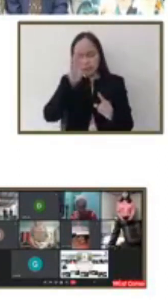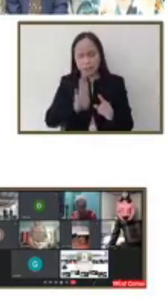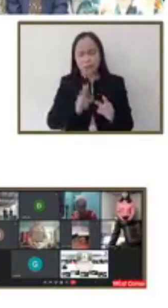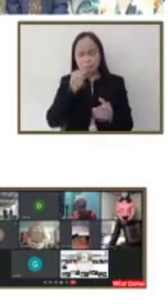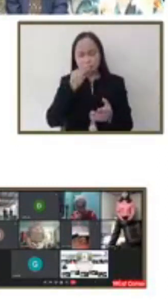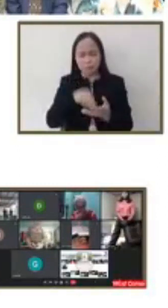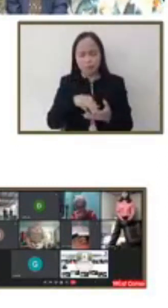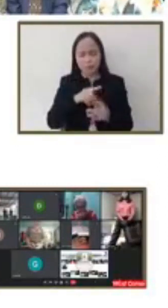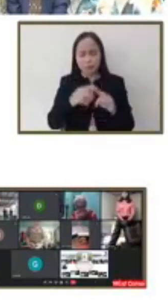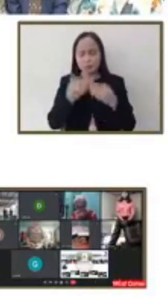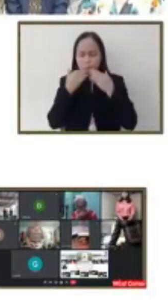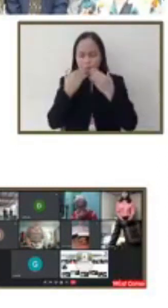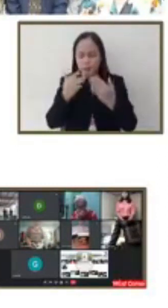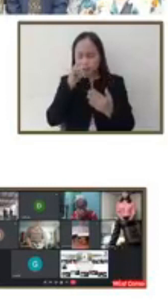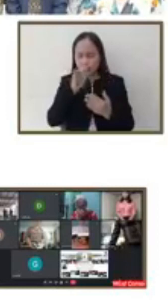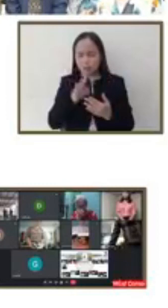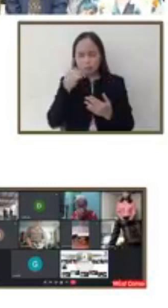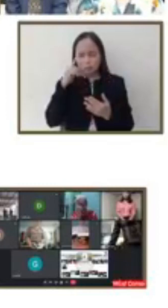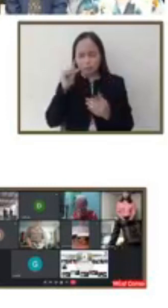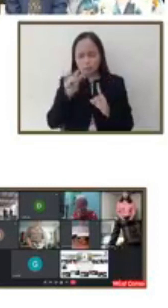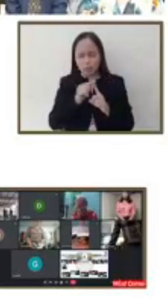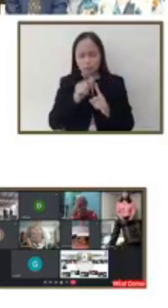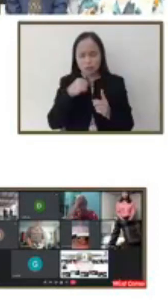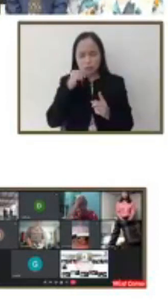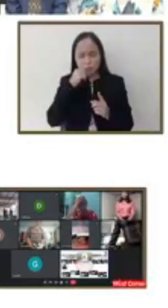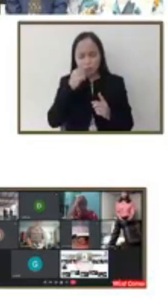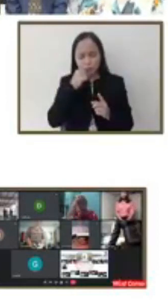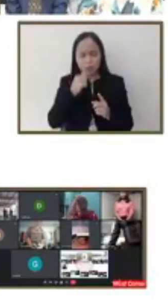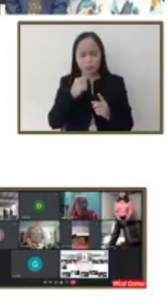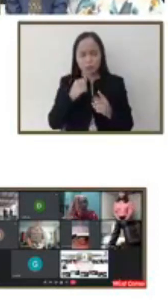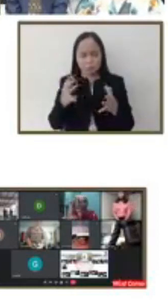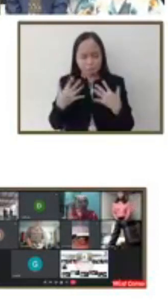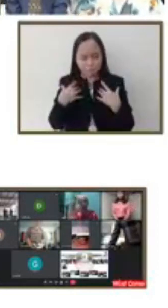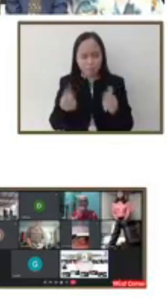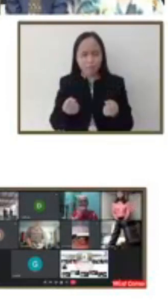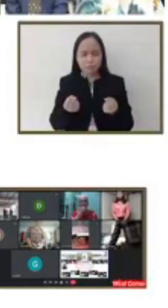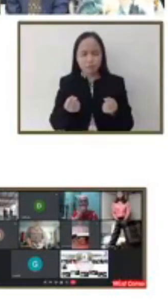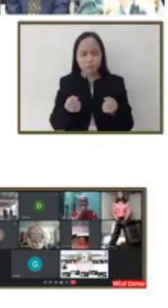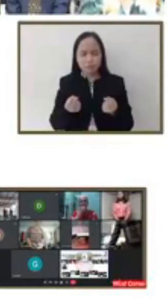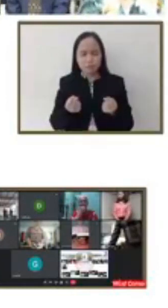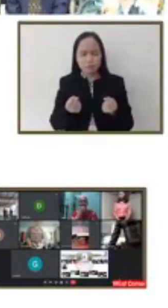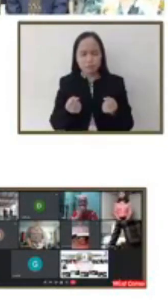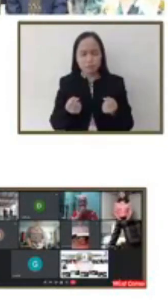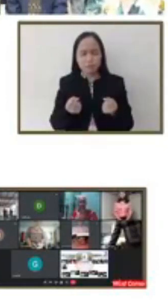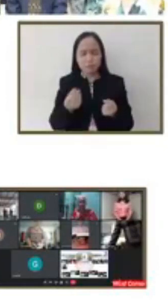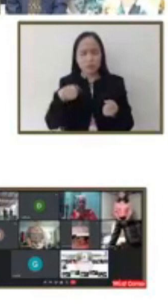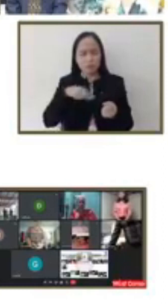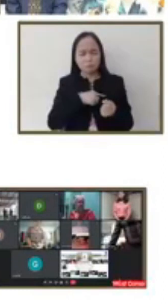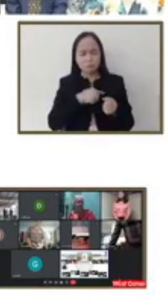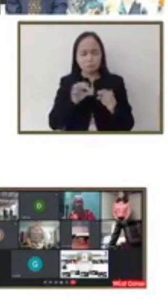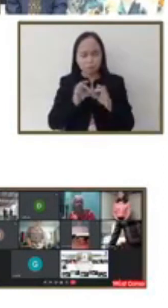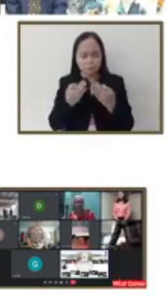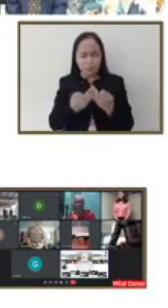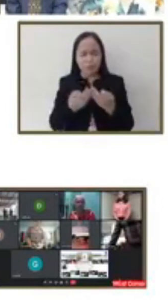Salamat sa inyong salita na lagi nagpapalakas po at nag-aayos ng aming buhay sa ibabaw